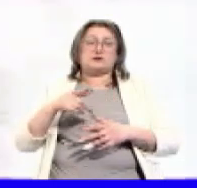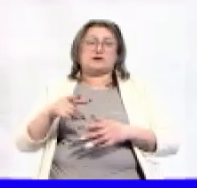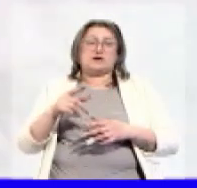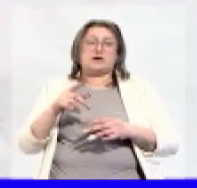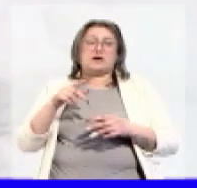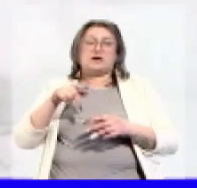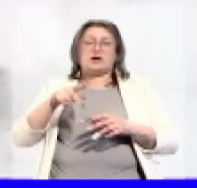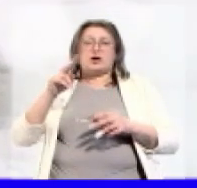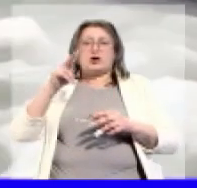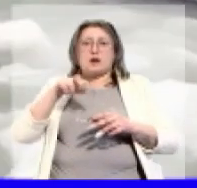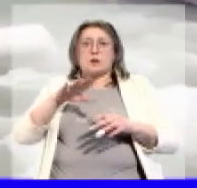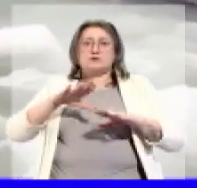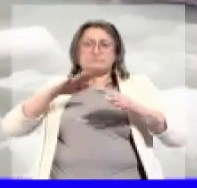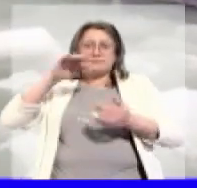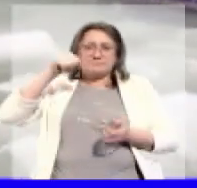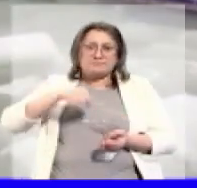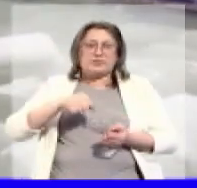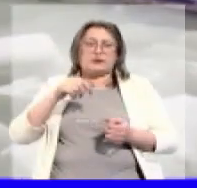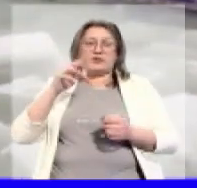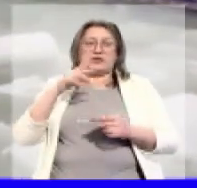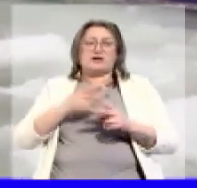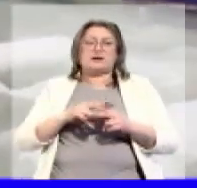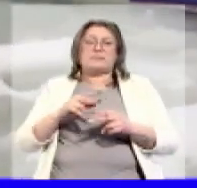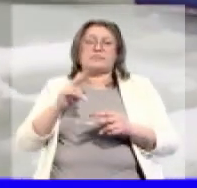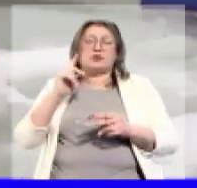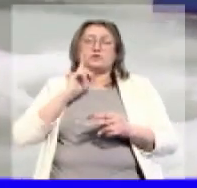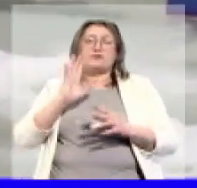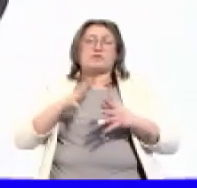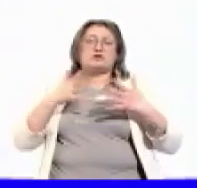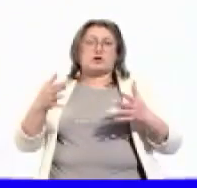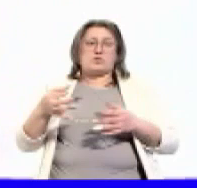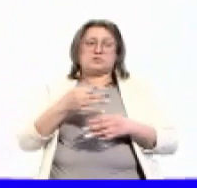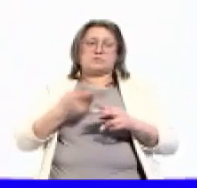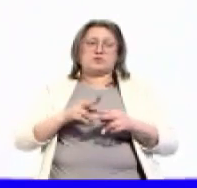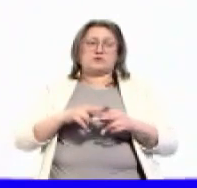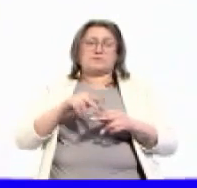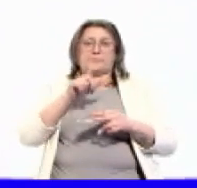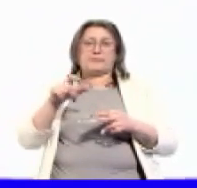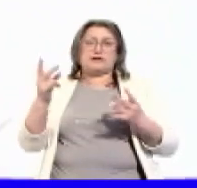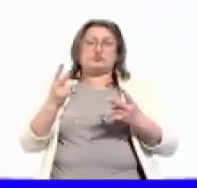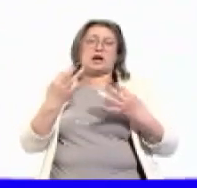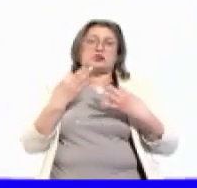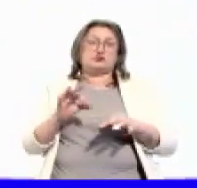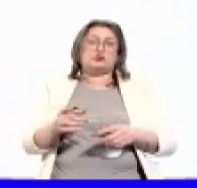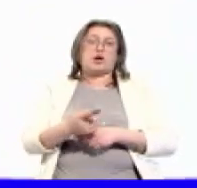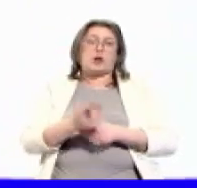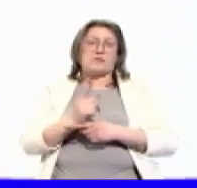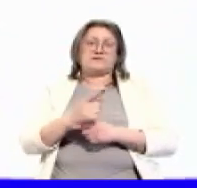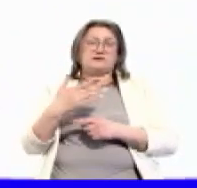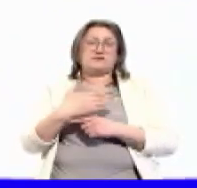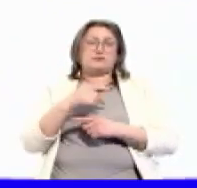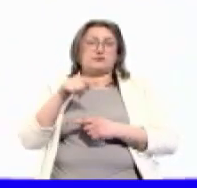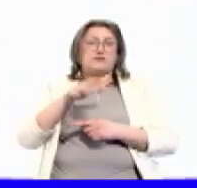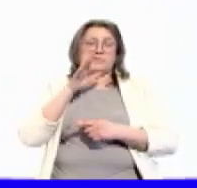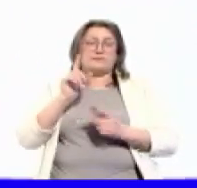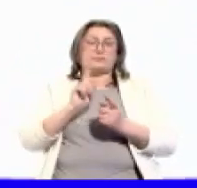алдын алу үшін халыққа осы уақыт аралығында балық аулауға рұқсат беру керек. Сол кезде көлдегі балықтар саны азайып, оттегі мөлшері көбейеді